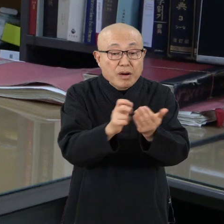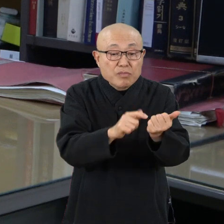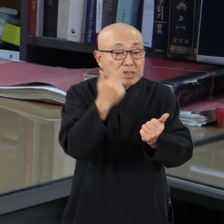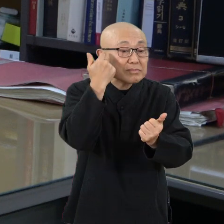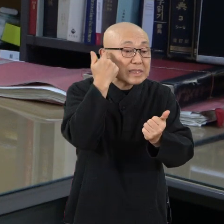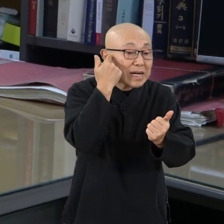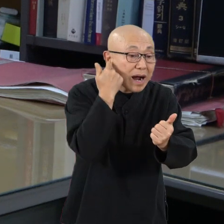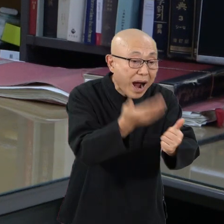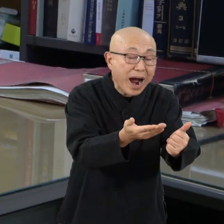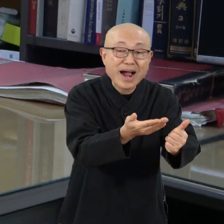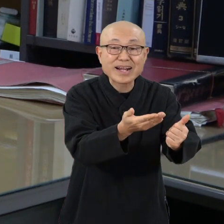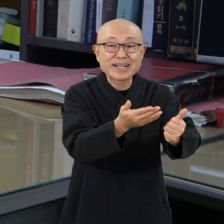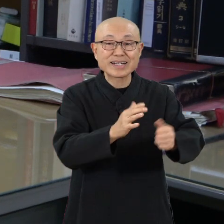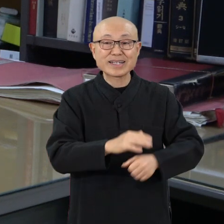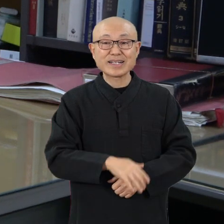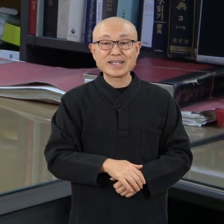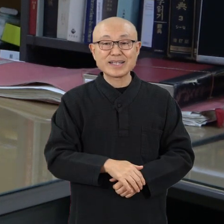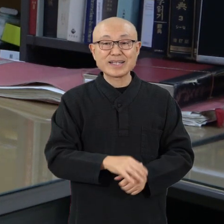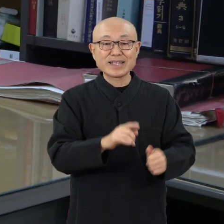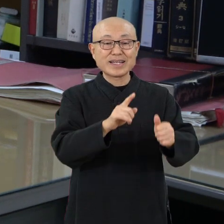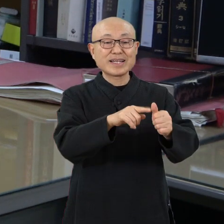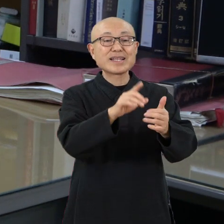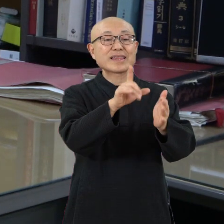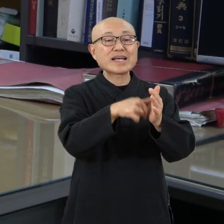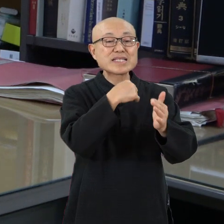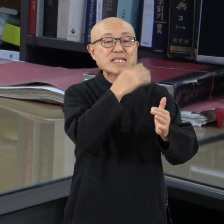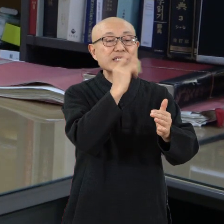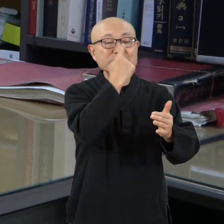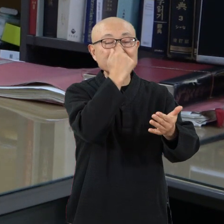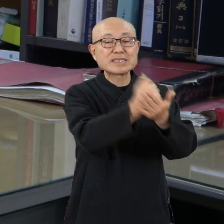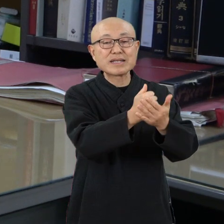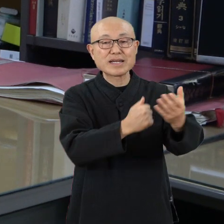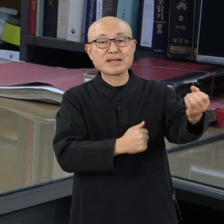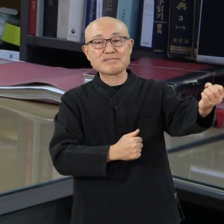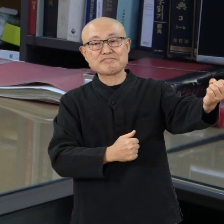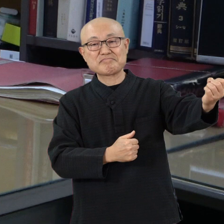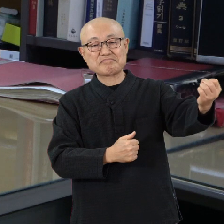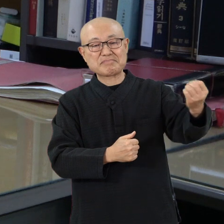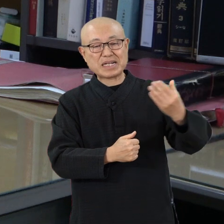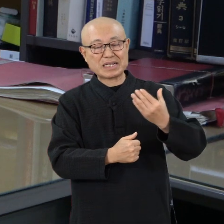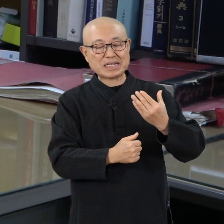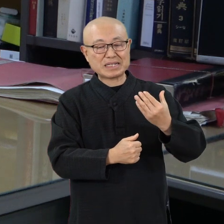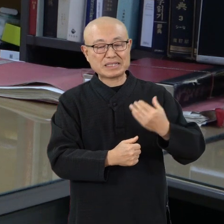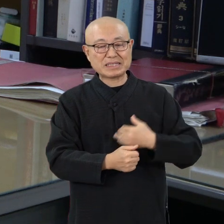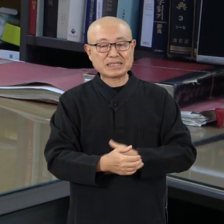이렇게 질문을 했어요. 그러니까 여정선사가 묵묵히 계시다가